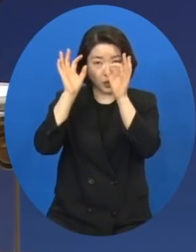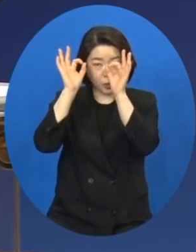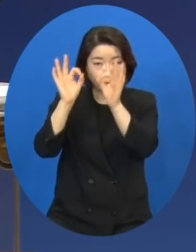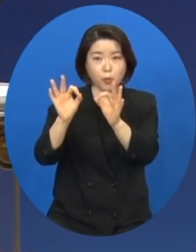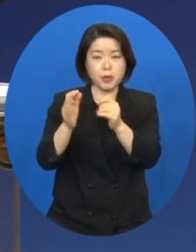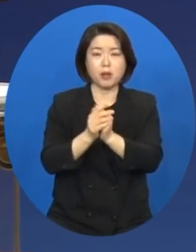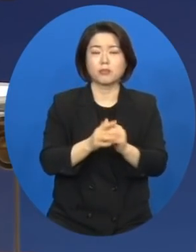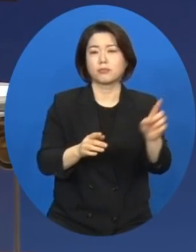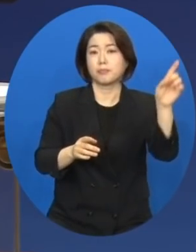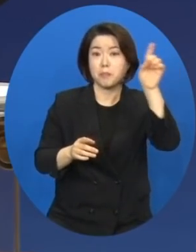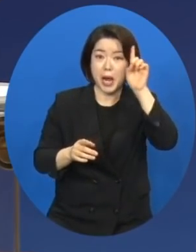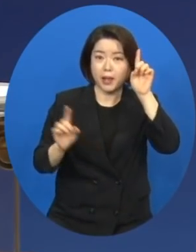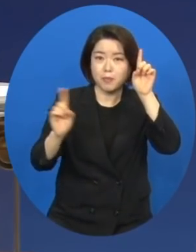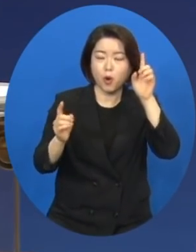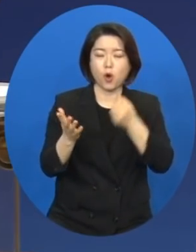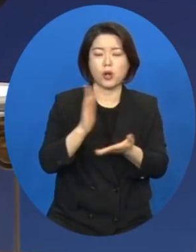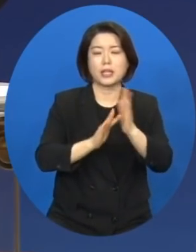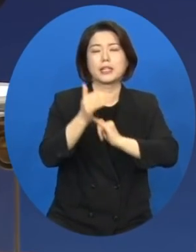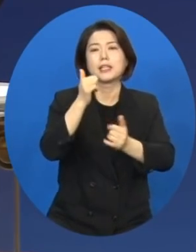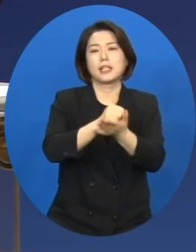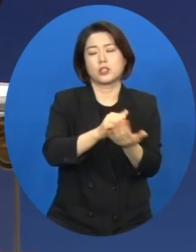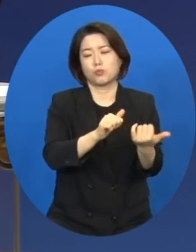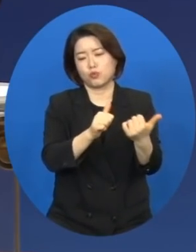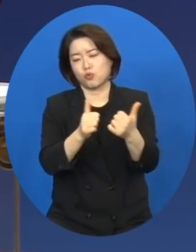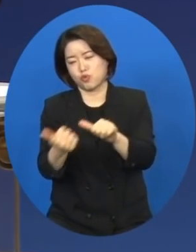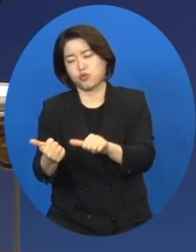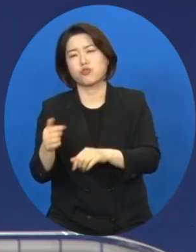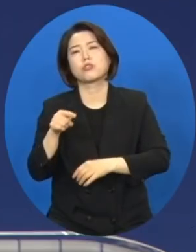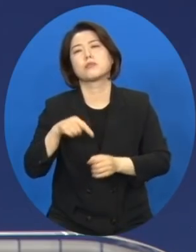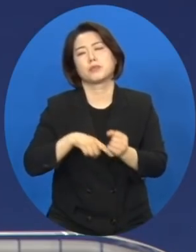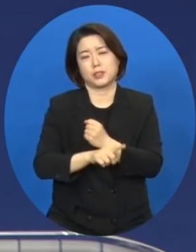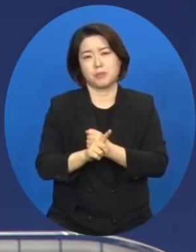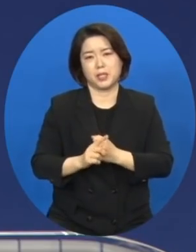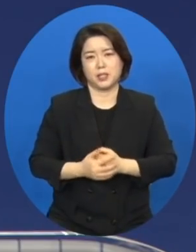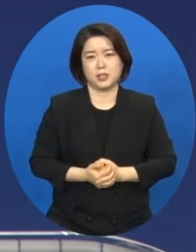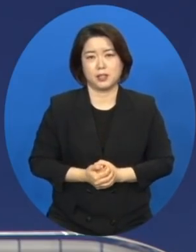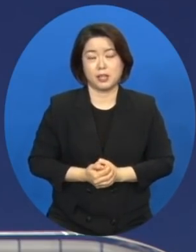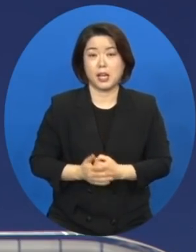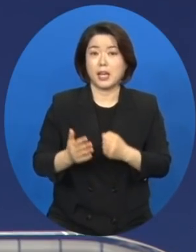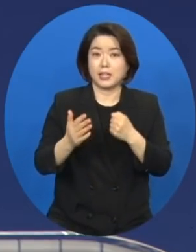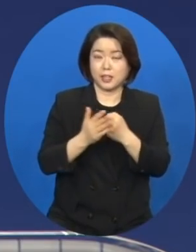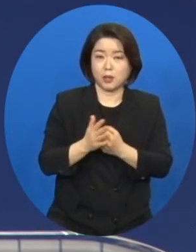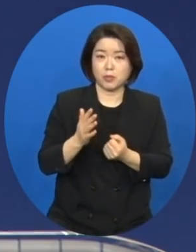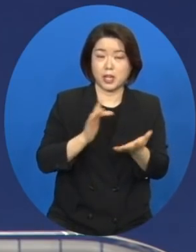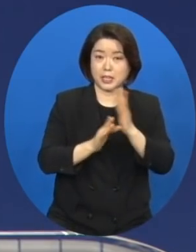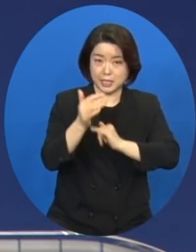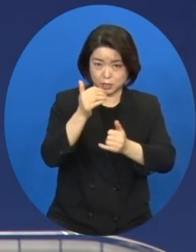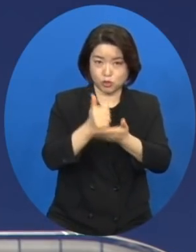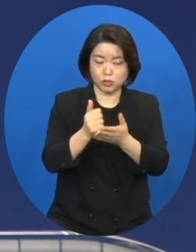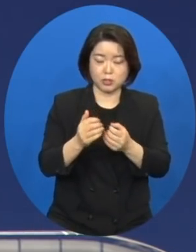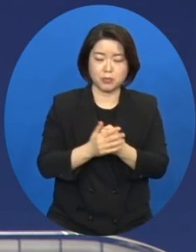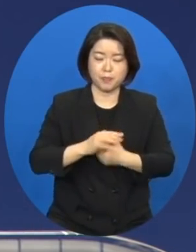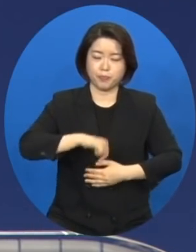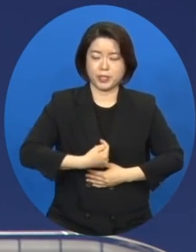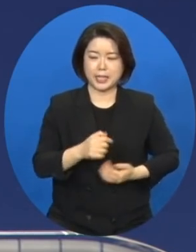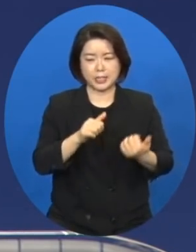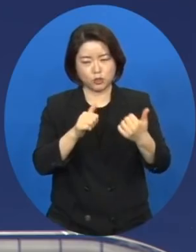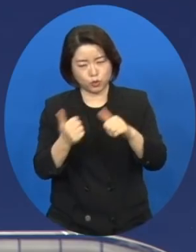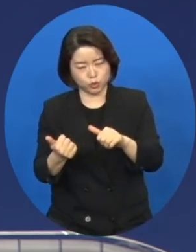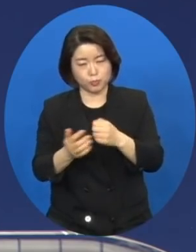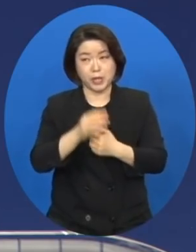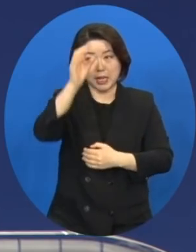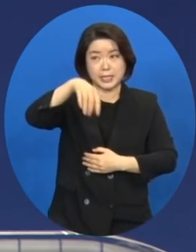100% 예수님의 죽으심을 의미하는 것입니다. 그래서 예수님은 자신의 죽으심,